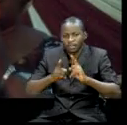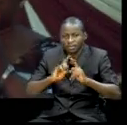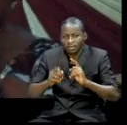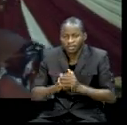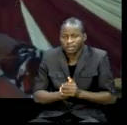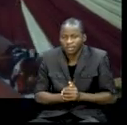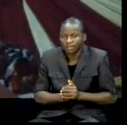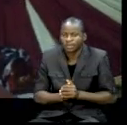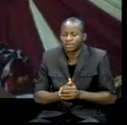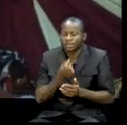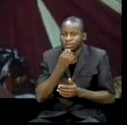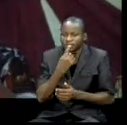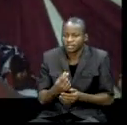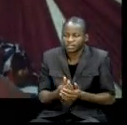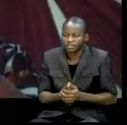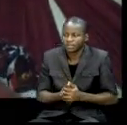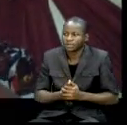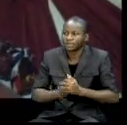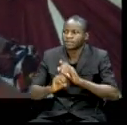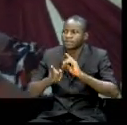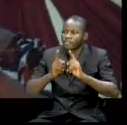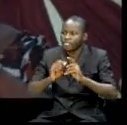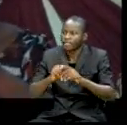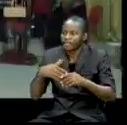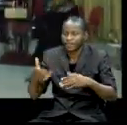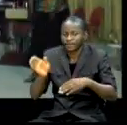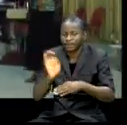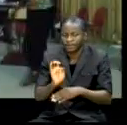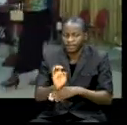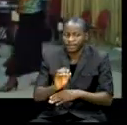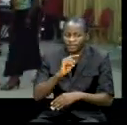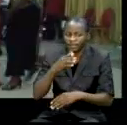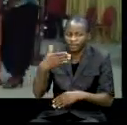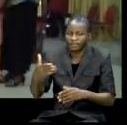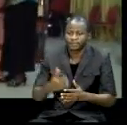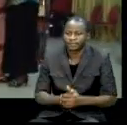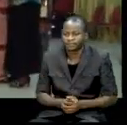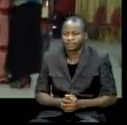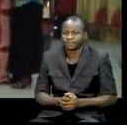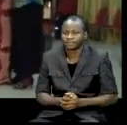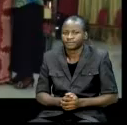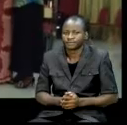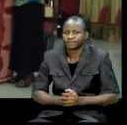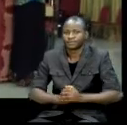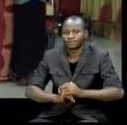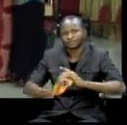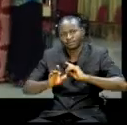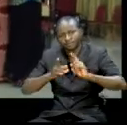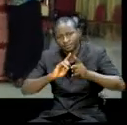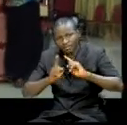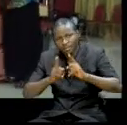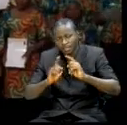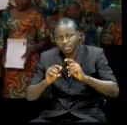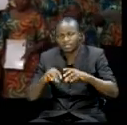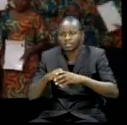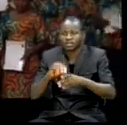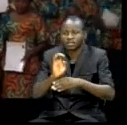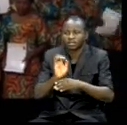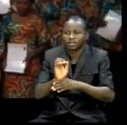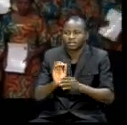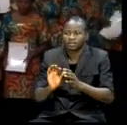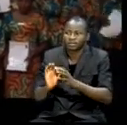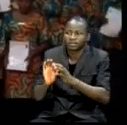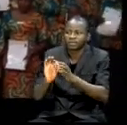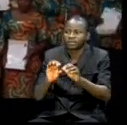d'autres mamans de l'église Péniel, ont suivi avec assiduité cette grande conférence qui les a enrichies sur les caractéristiques